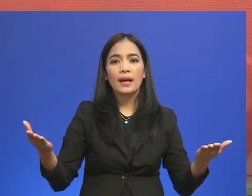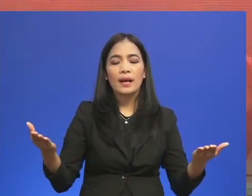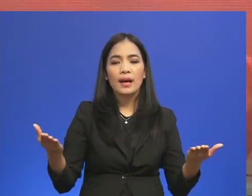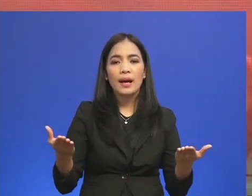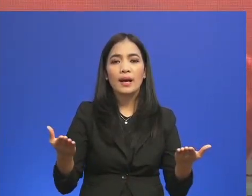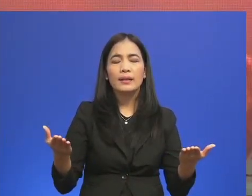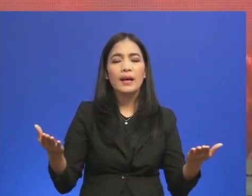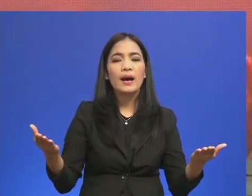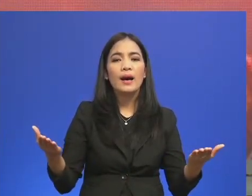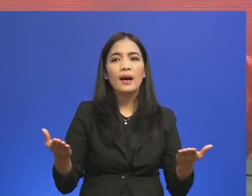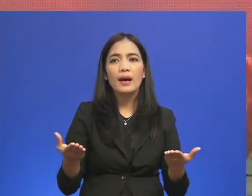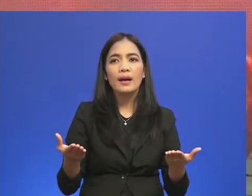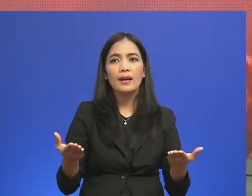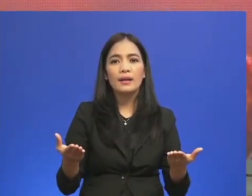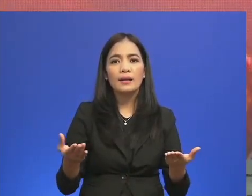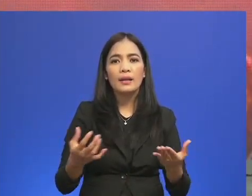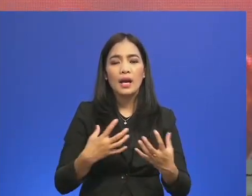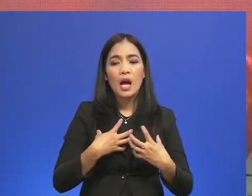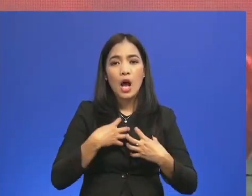Masihkah ada